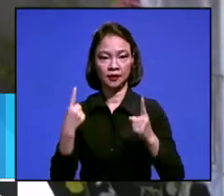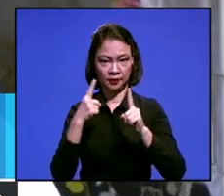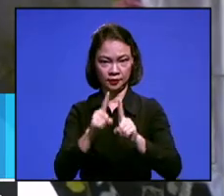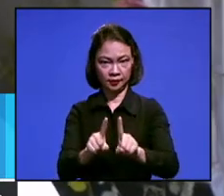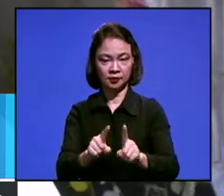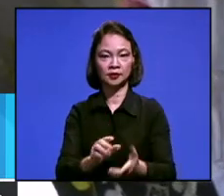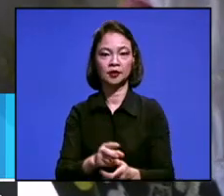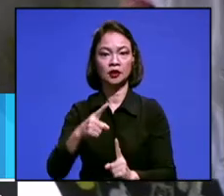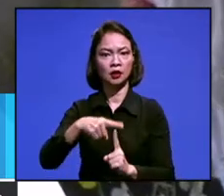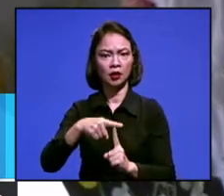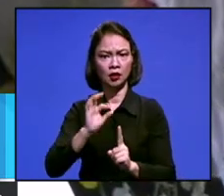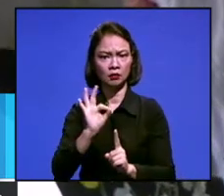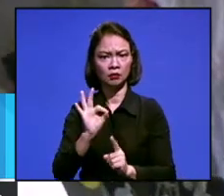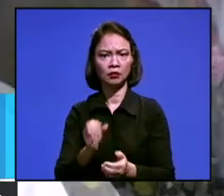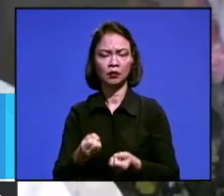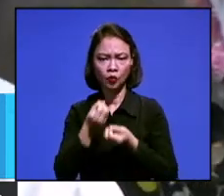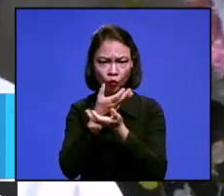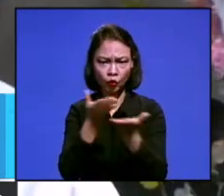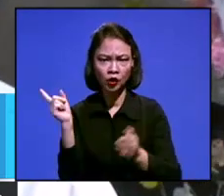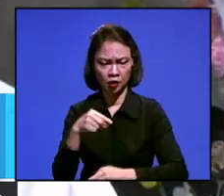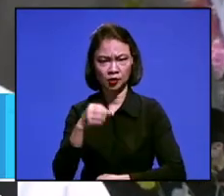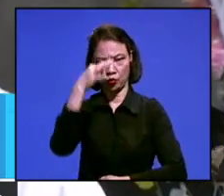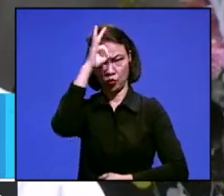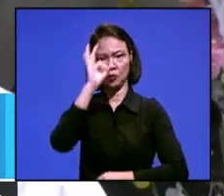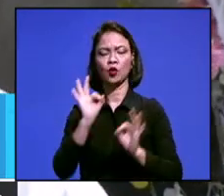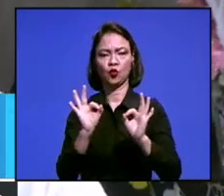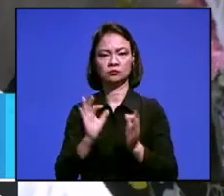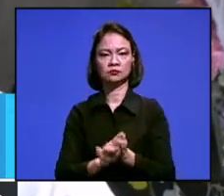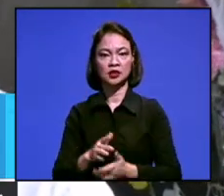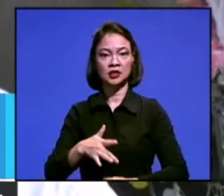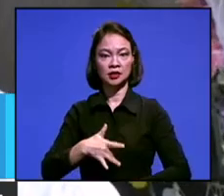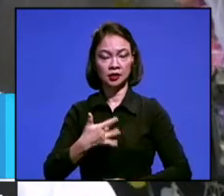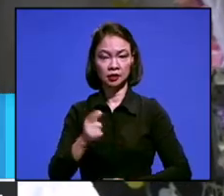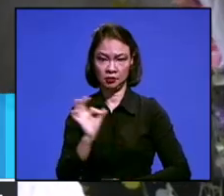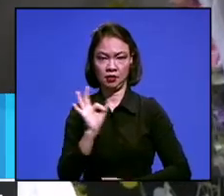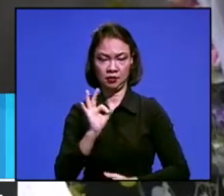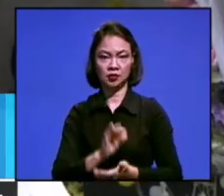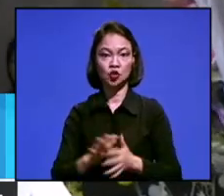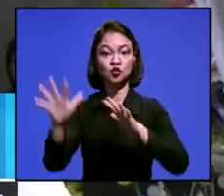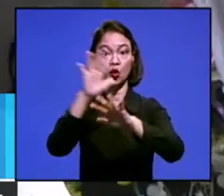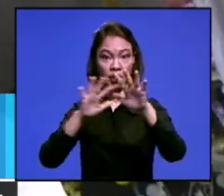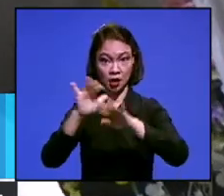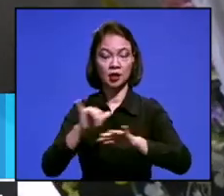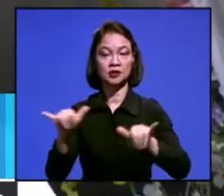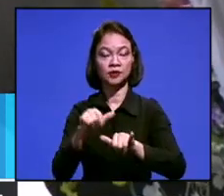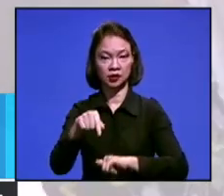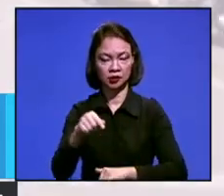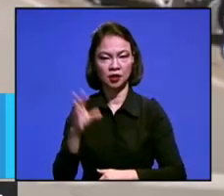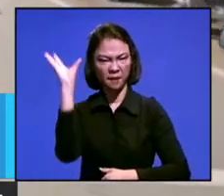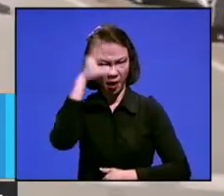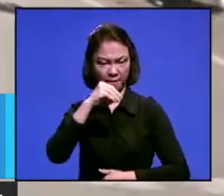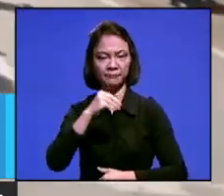ditetapkan, maklumat Kapolri belum keluar waktu itu. Saya rasa enggak ya Pak, karena ini memang suasananya seperti ini. Jadi kita paham lah, paham